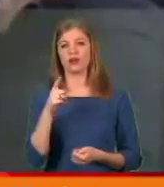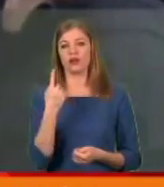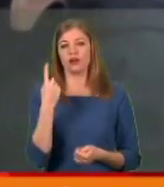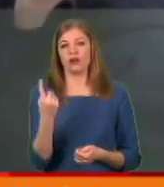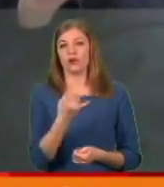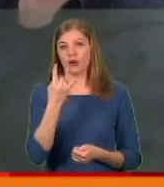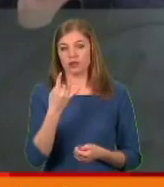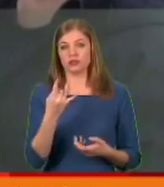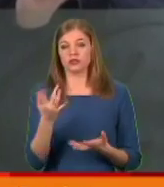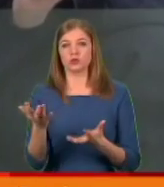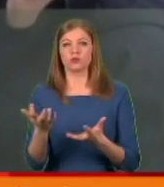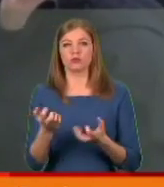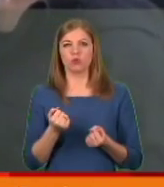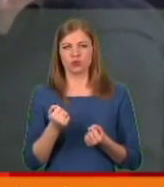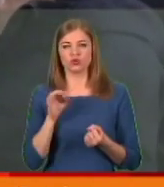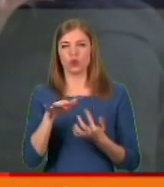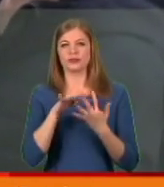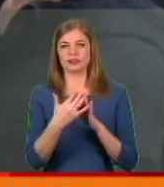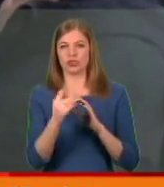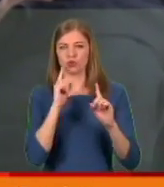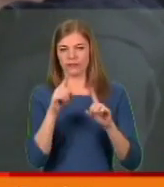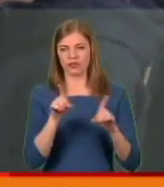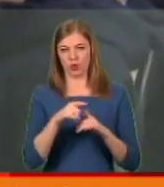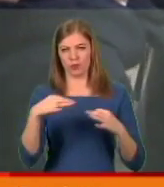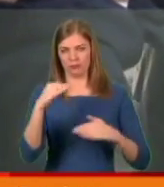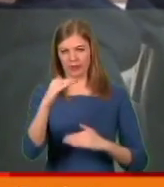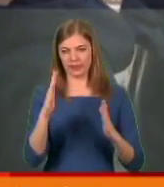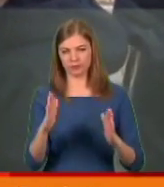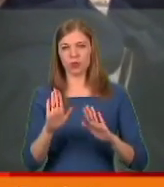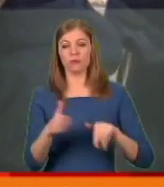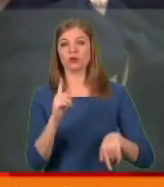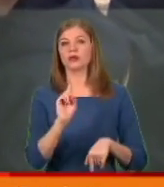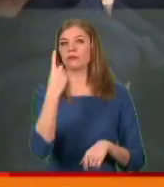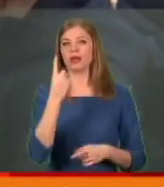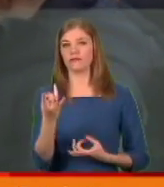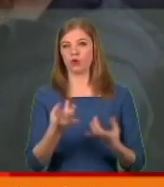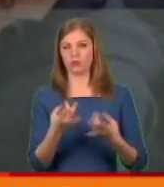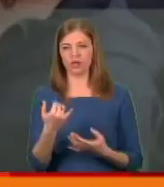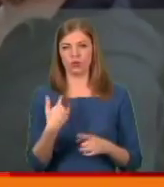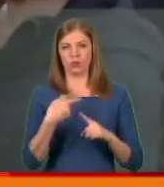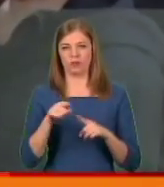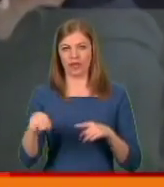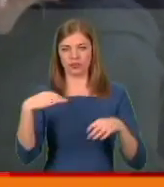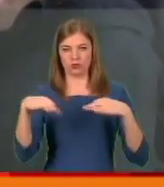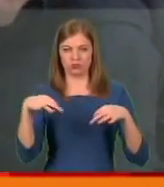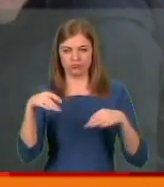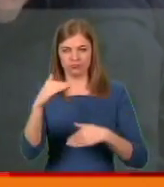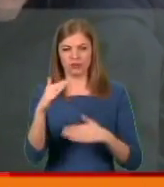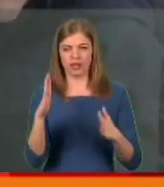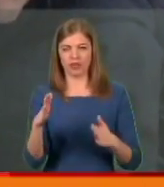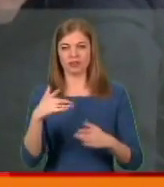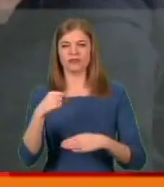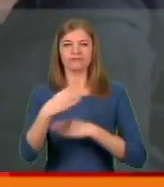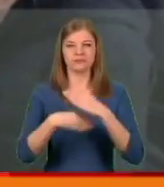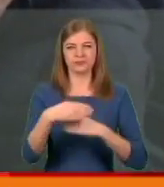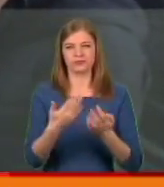раз отримали від сільського совету такий пакетик, але після перших же обстрілів у мене цей пакетик